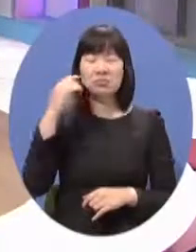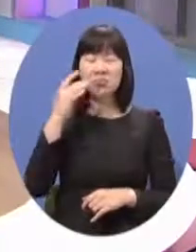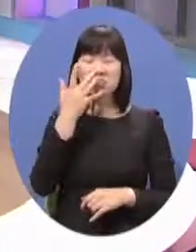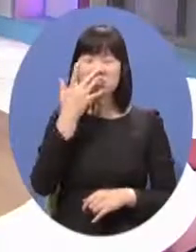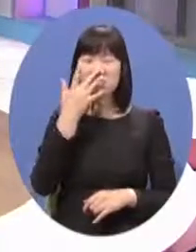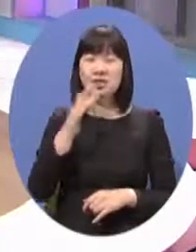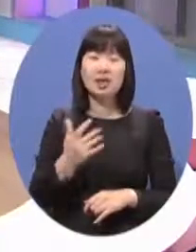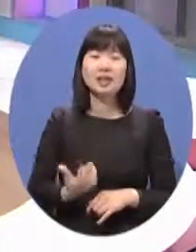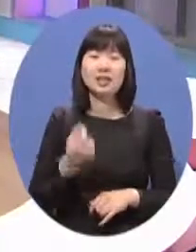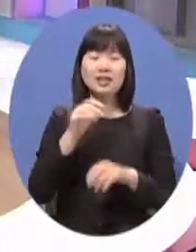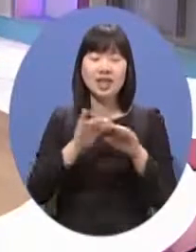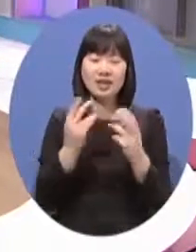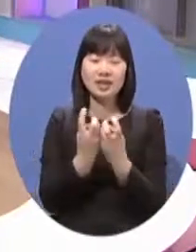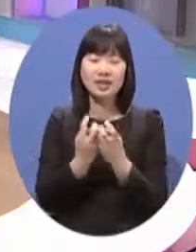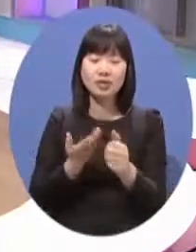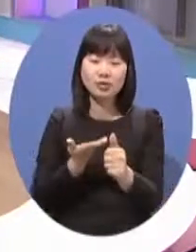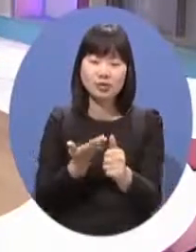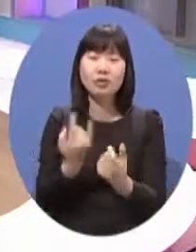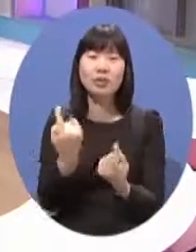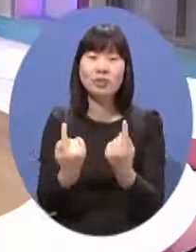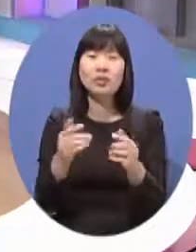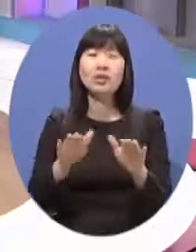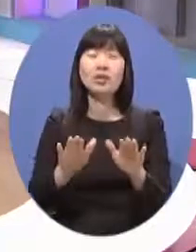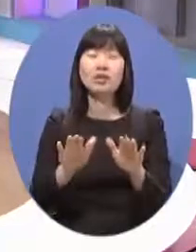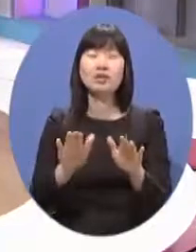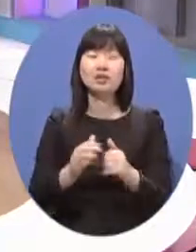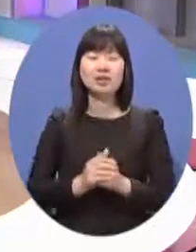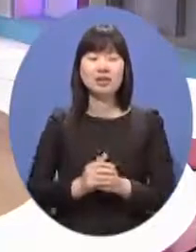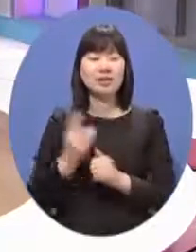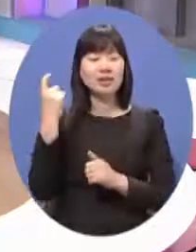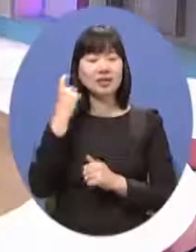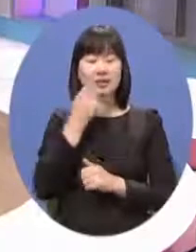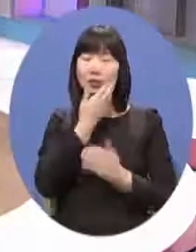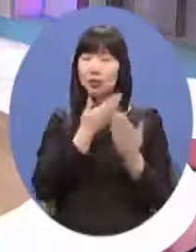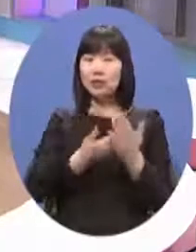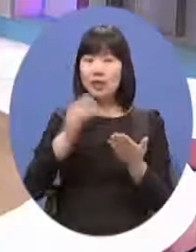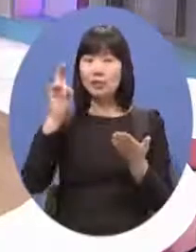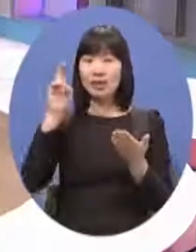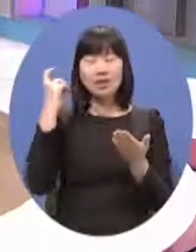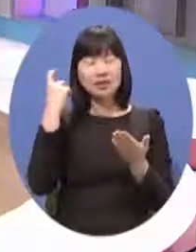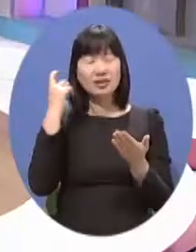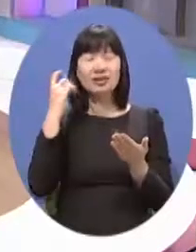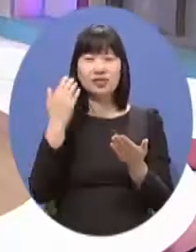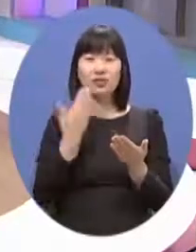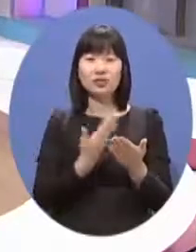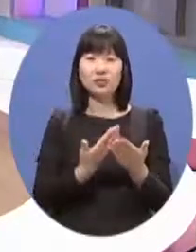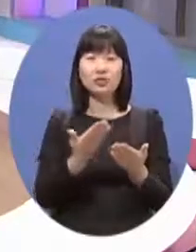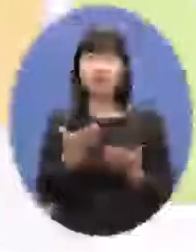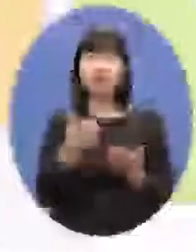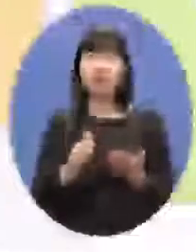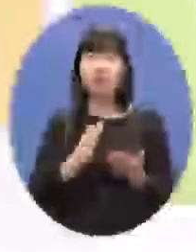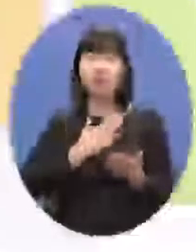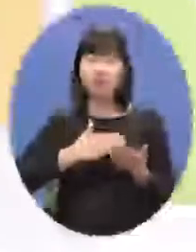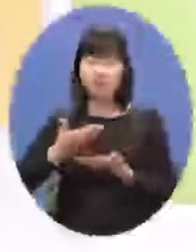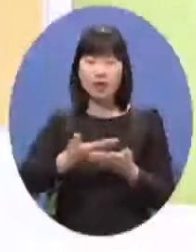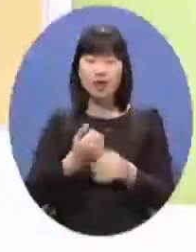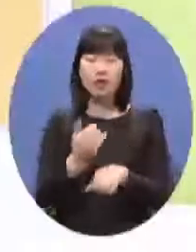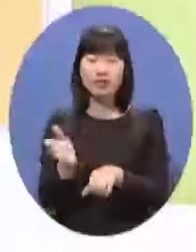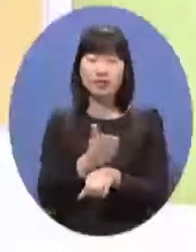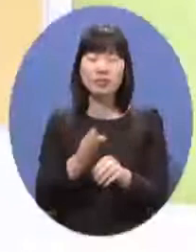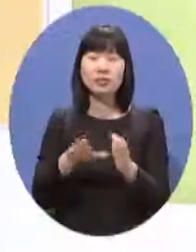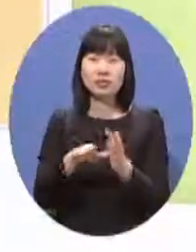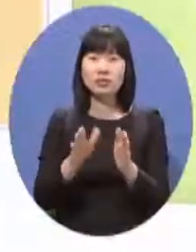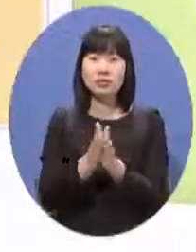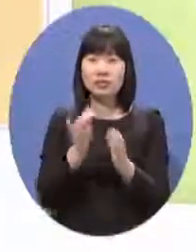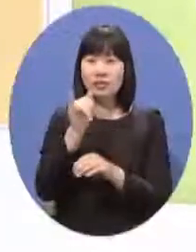당장 해결책부터 내놓는 것보다는 그렇지 네. 맞아요. 듣는 게 중요한 것 같아요. 예. 들어주는 네. 게. 그 기초가 이제 여기에 감정 교환에서 비롯되는 예. 거죠.